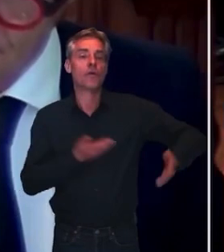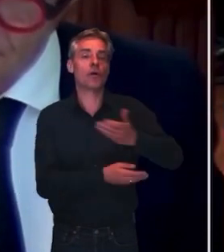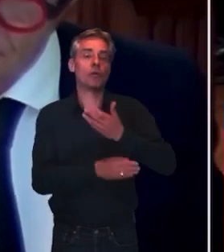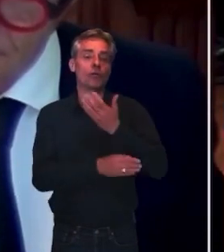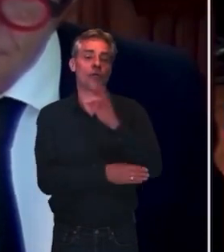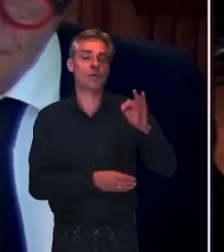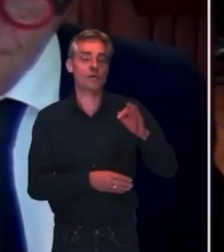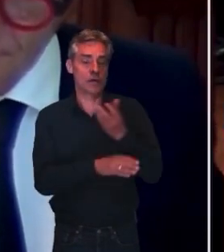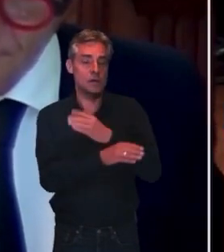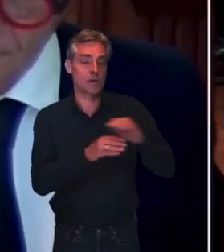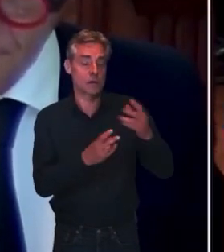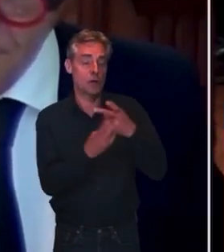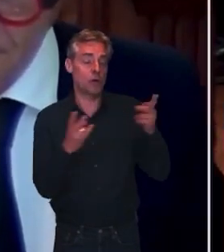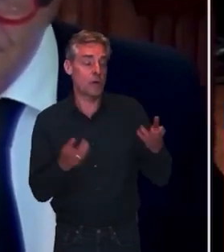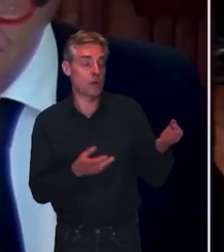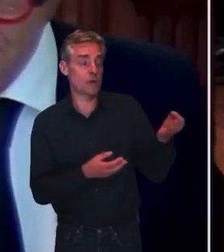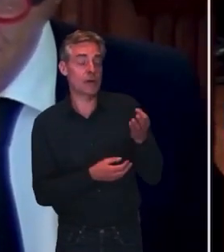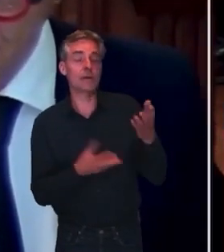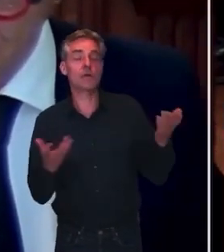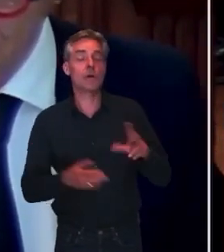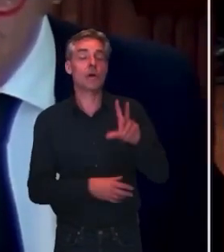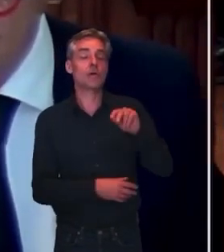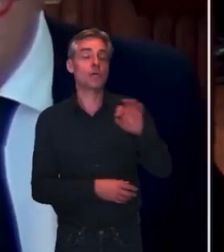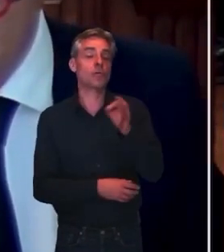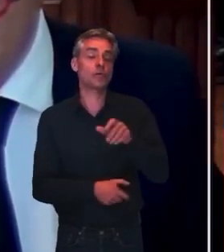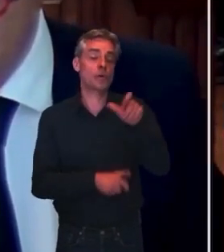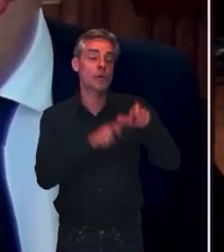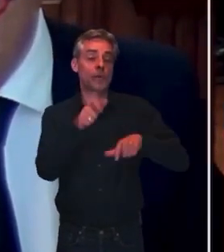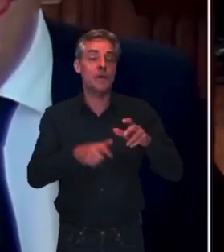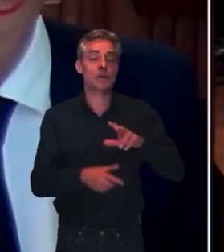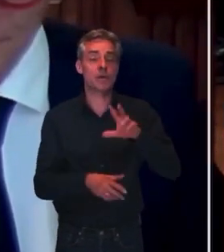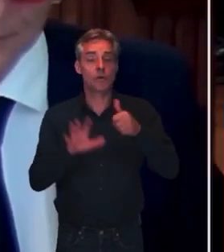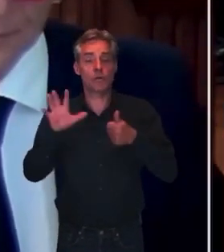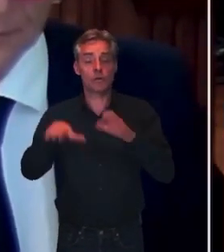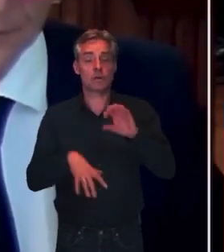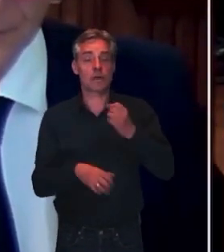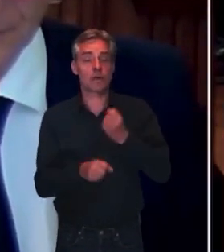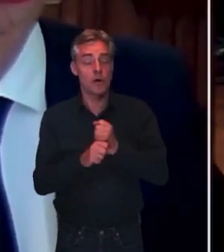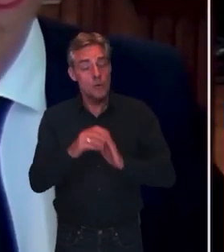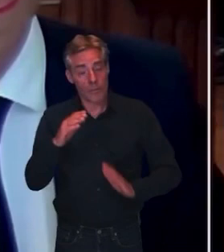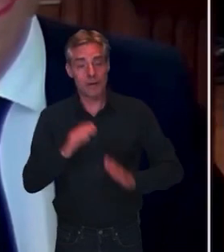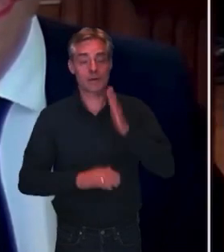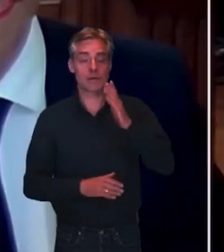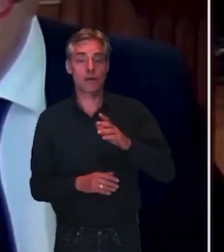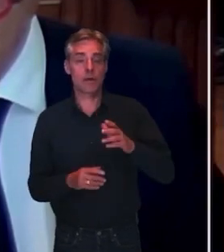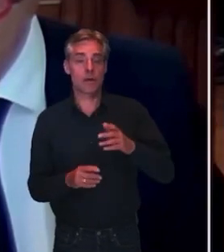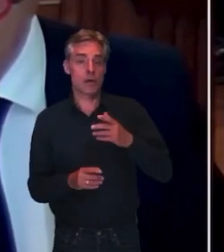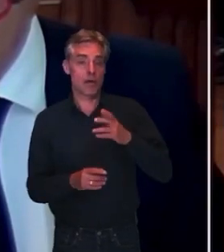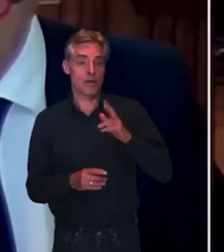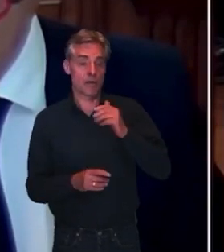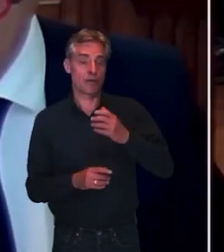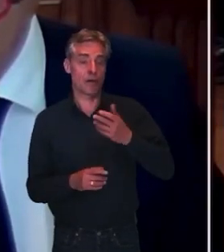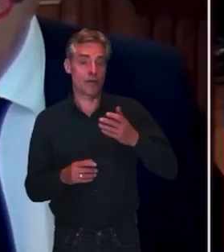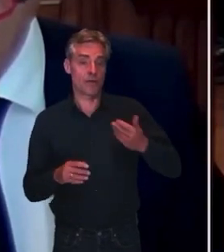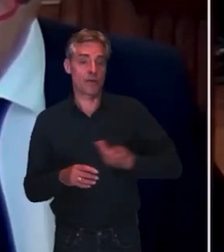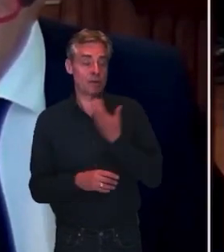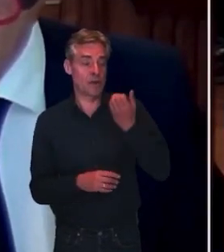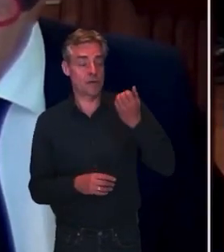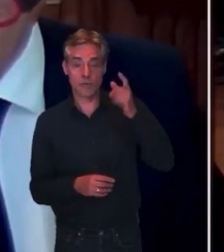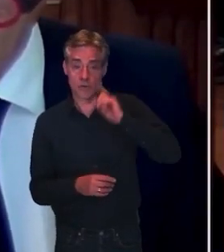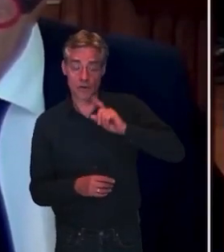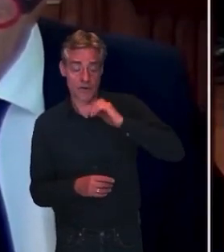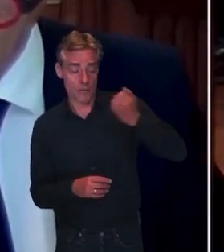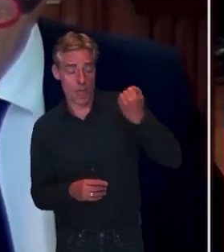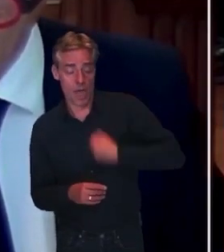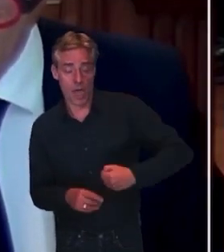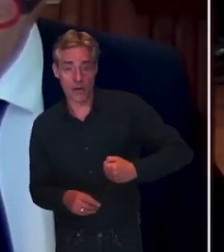était précisé que 30% des personnes de plus de 65 ans étaient victimes de féminicide par des gens qui avaient, par des